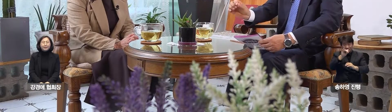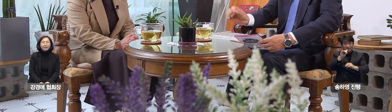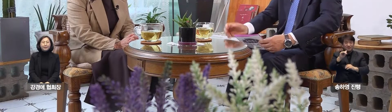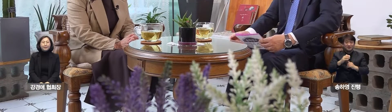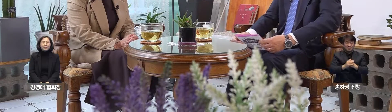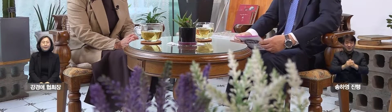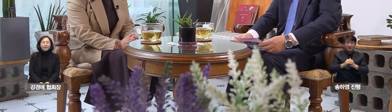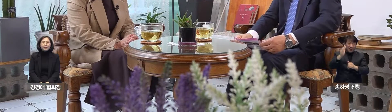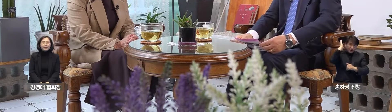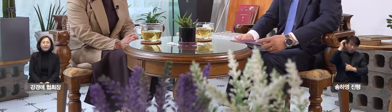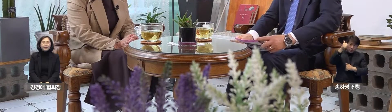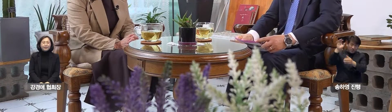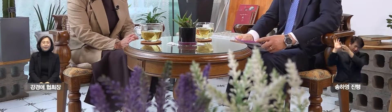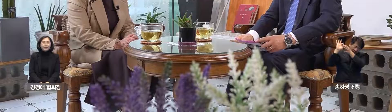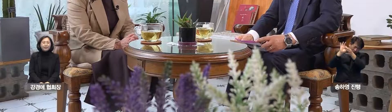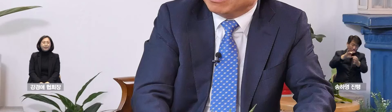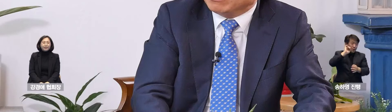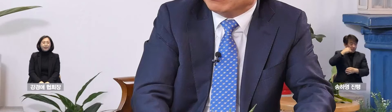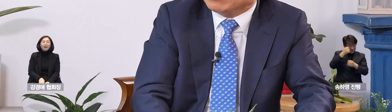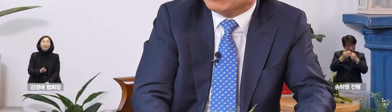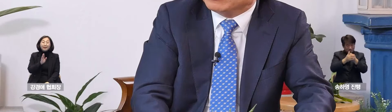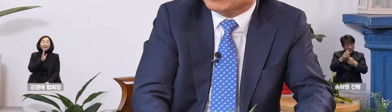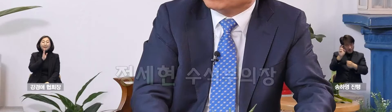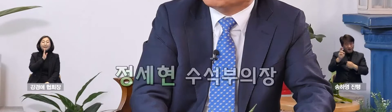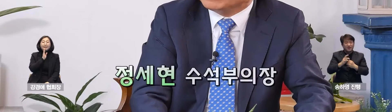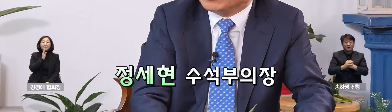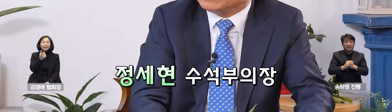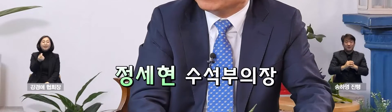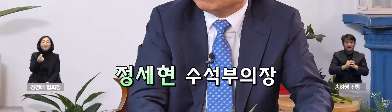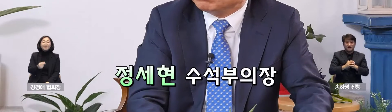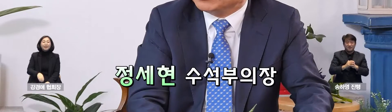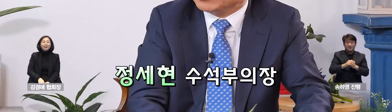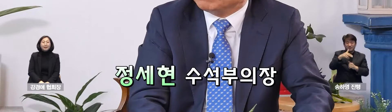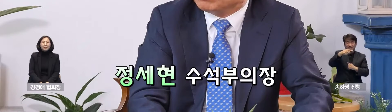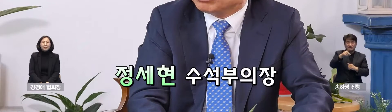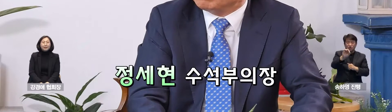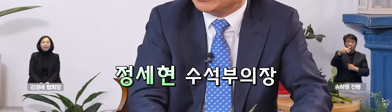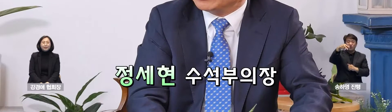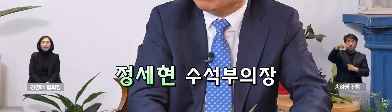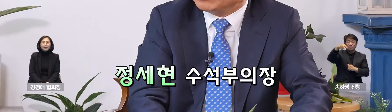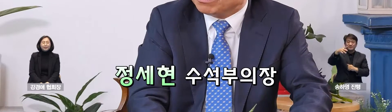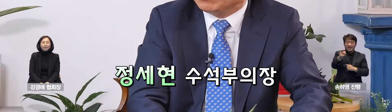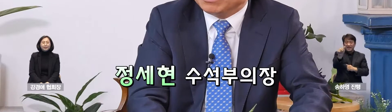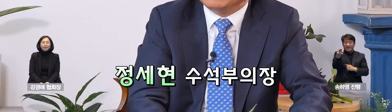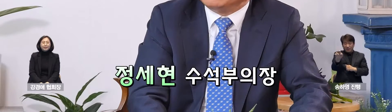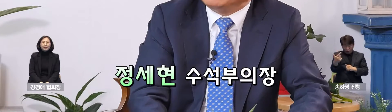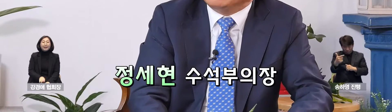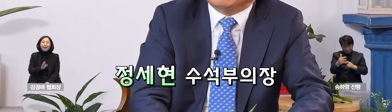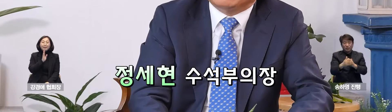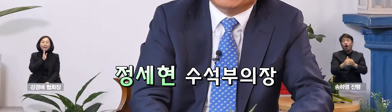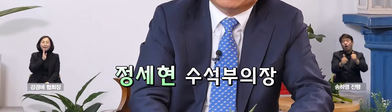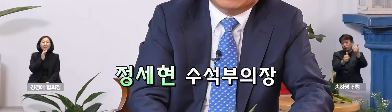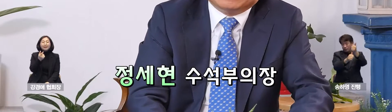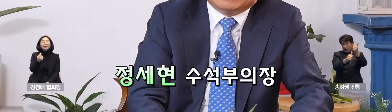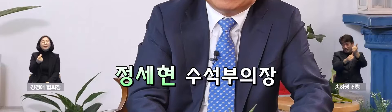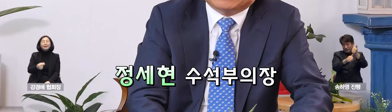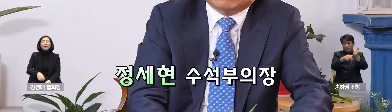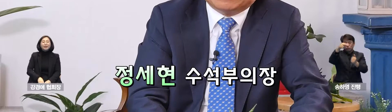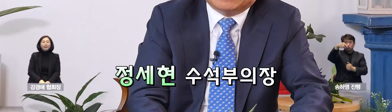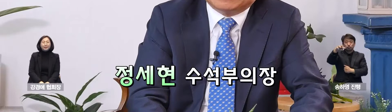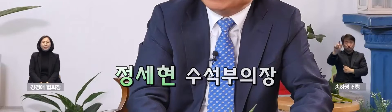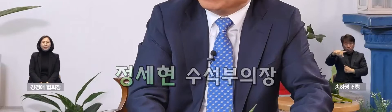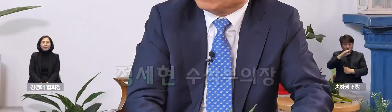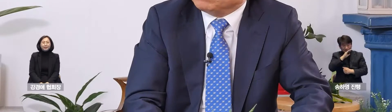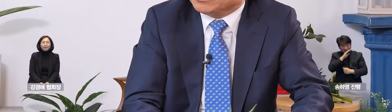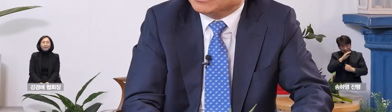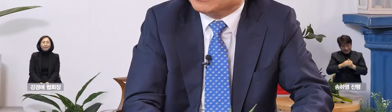대통령이 뭐 계속 하실 수는 없을 테니까. 그럼요. 정세현 부의장님이 수석 부의장님이시고. 네, 수석 부의장님. 아,